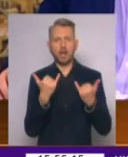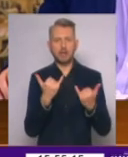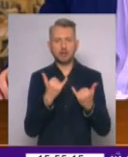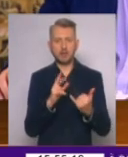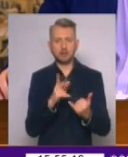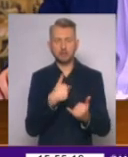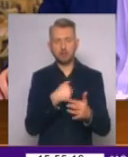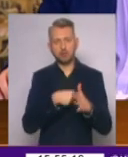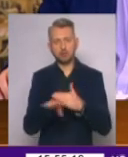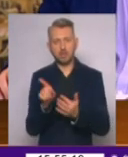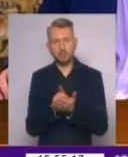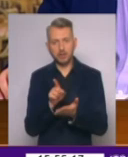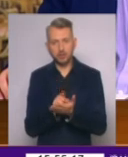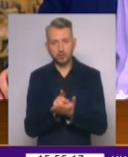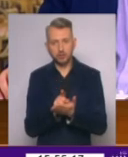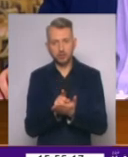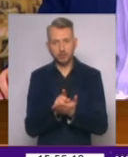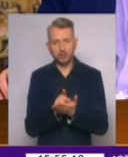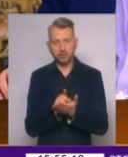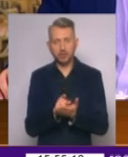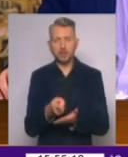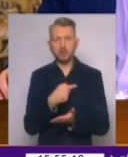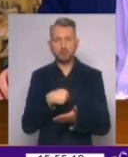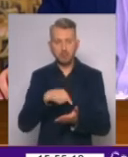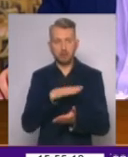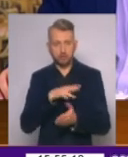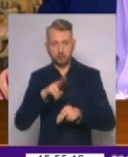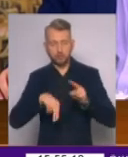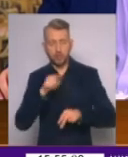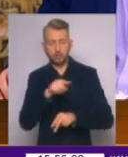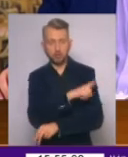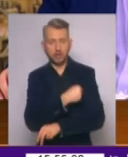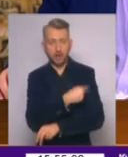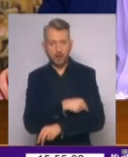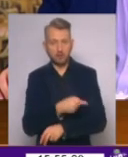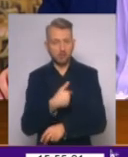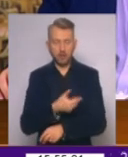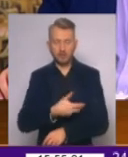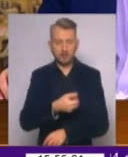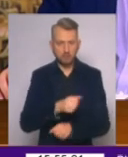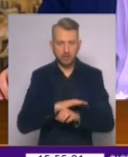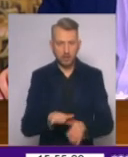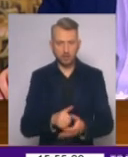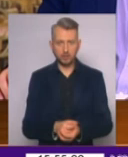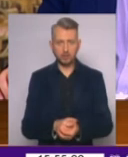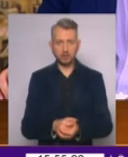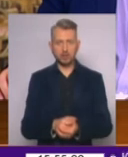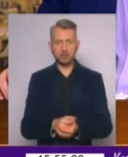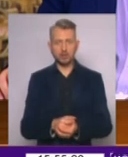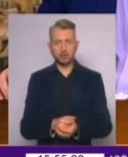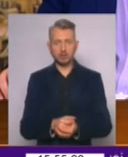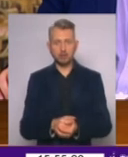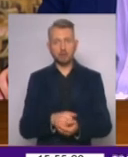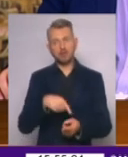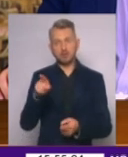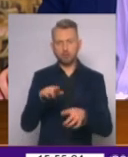на пенсію, ми будували ту лікарню, нам не приймають. Mm-hmm. Ідіть по місцю